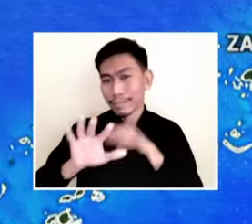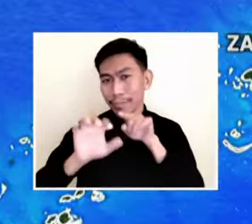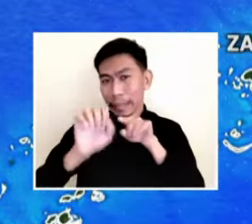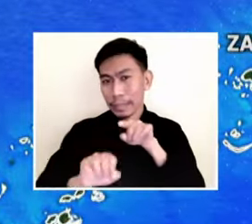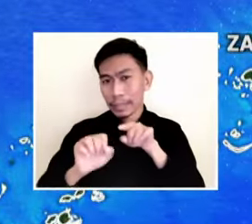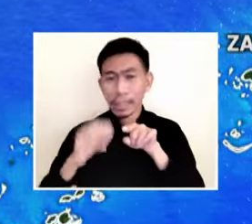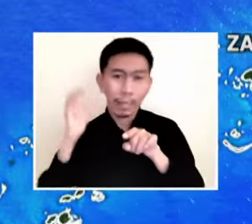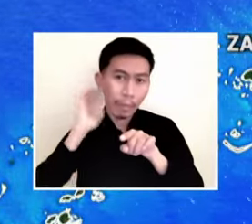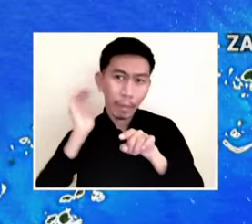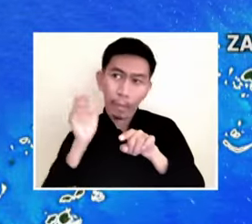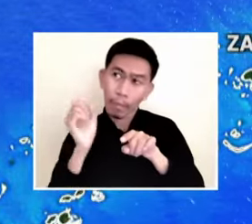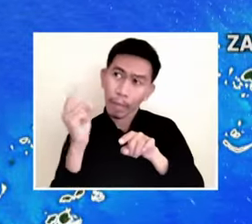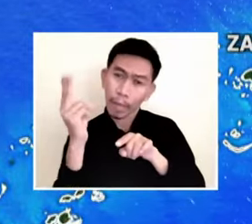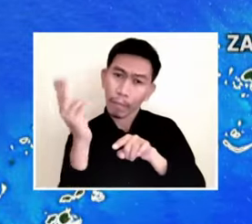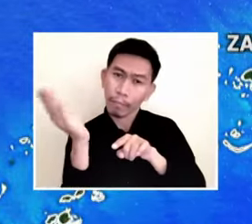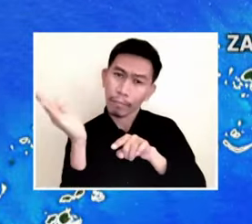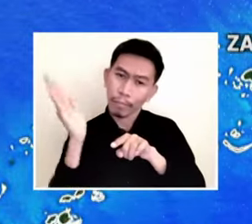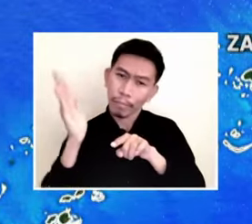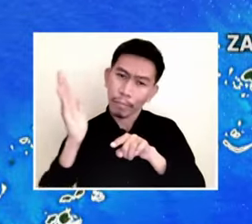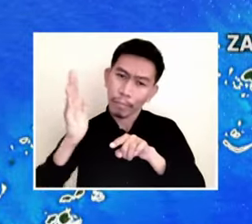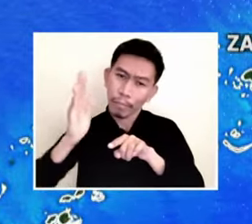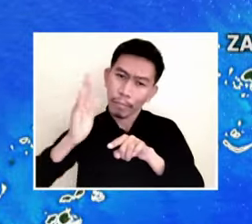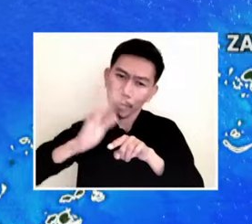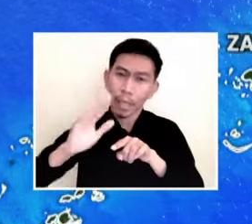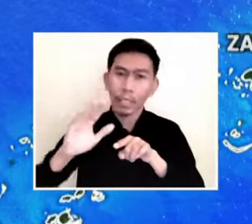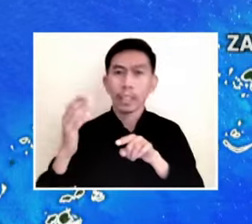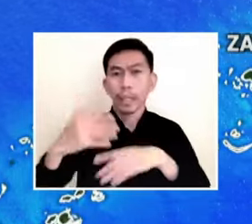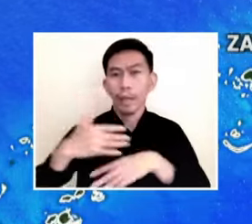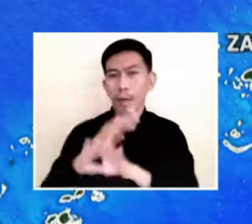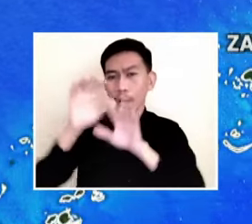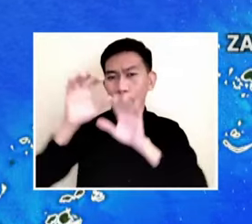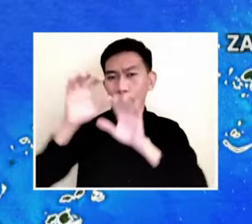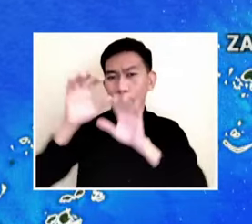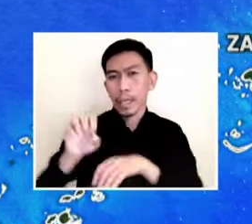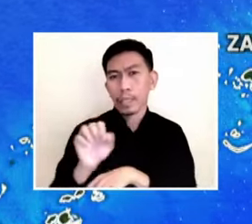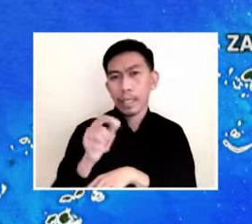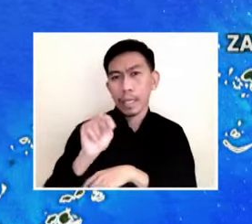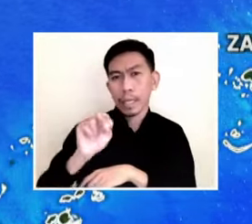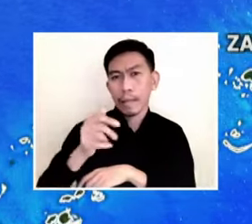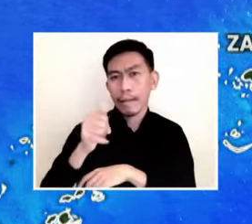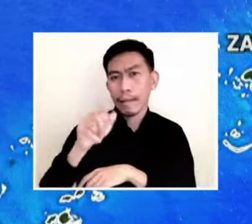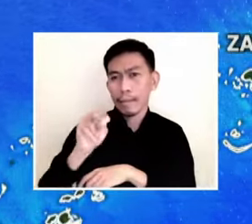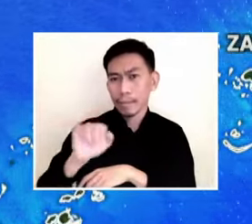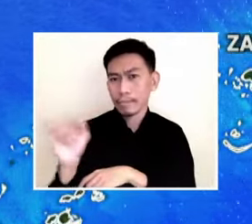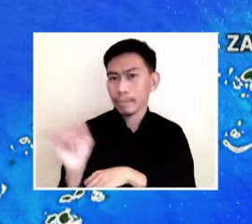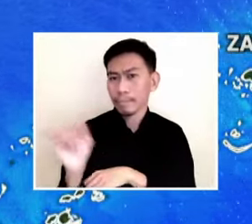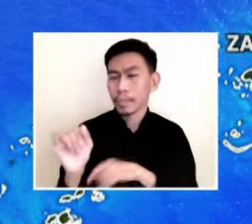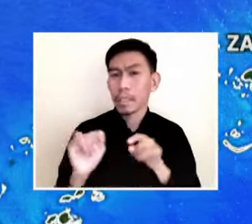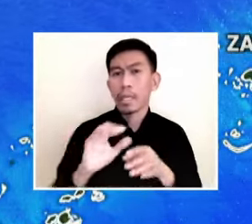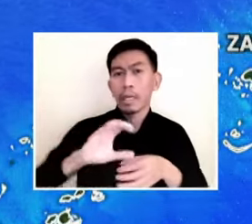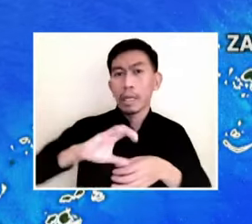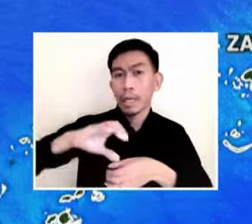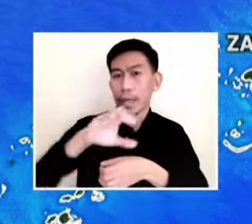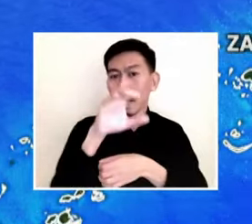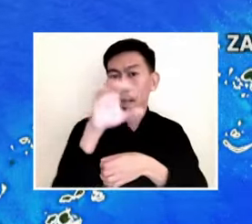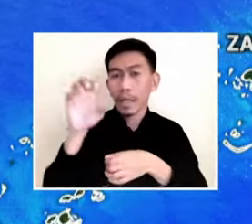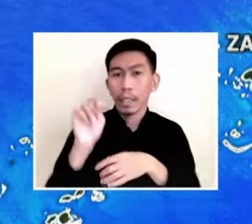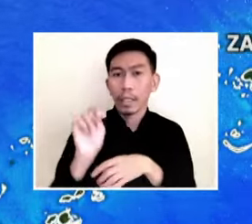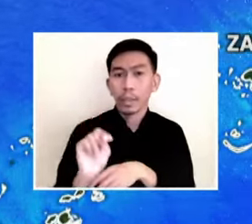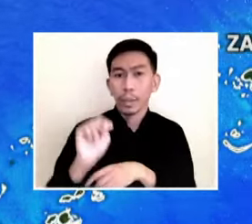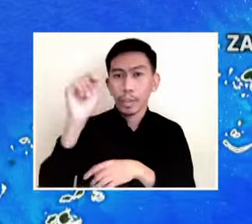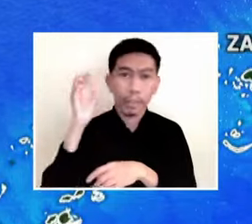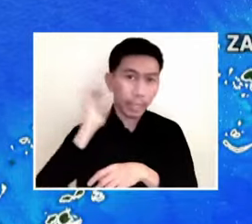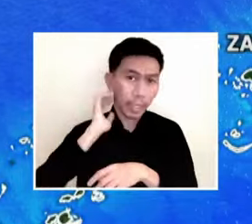sa Davao Region at sa Sarangani at meron din pong dadaang mga pag-ulan sa ilang bahagi ng Caraga at ng Northern